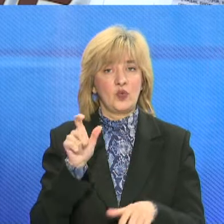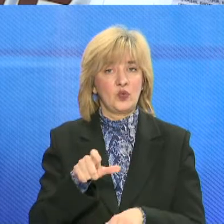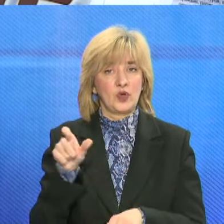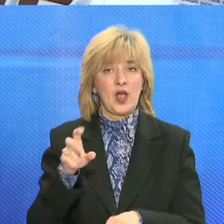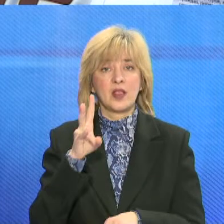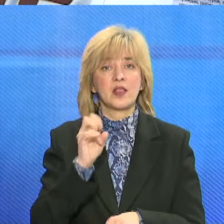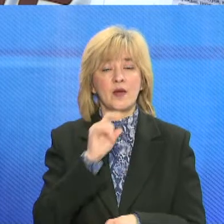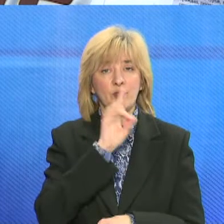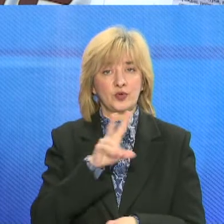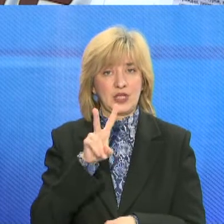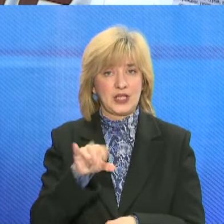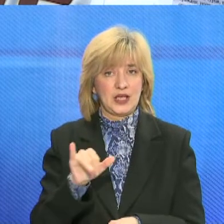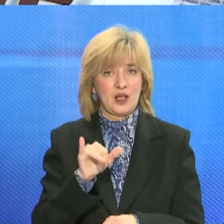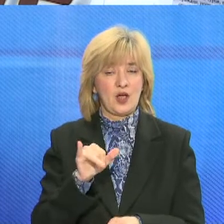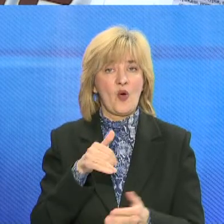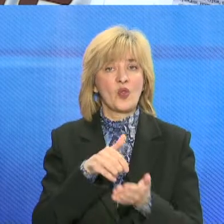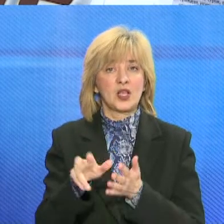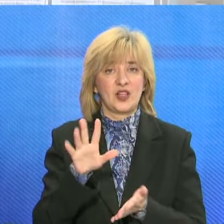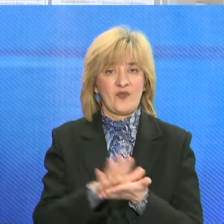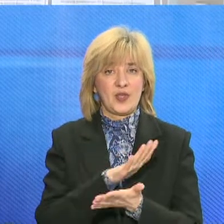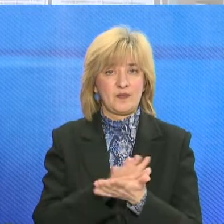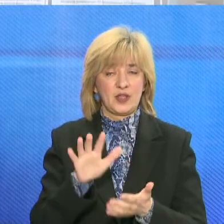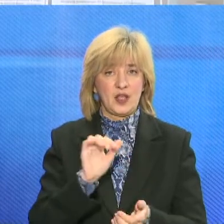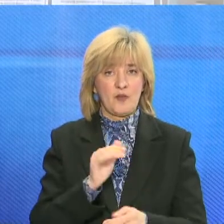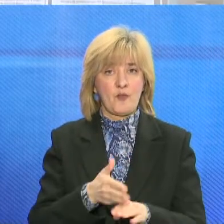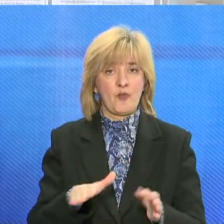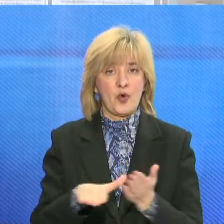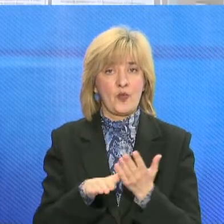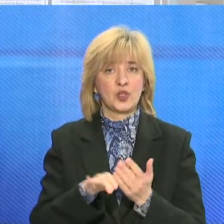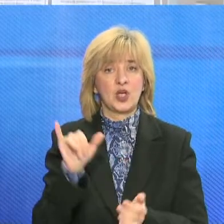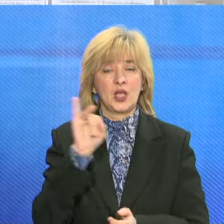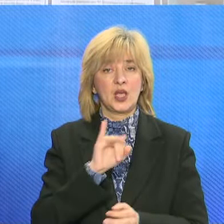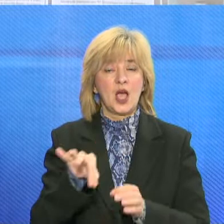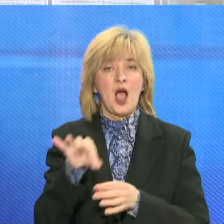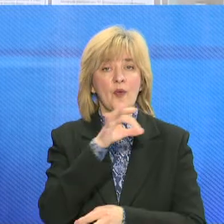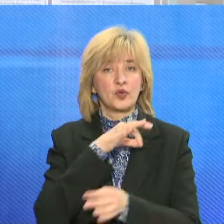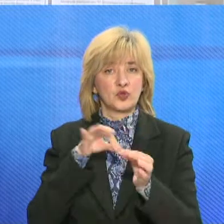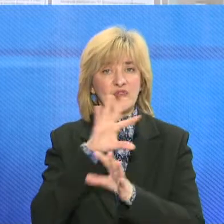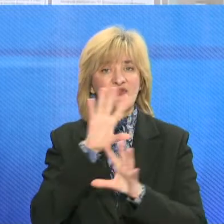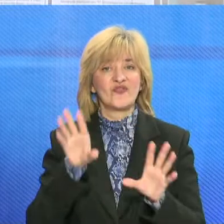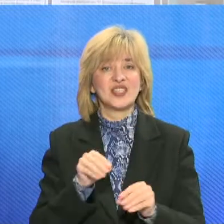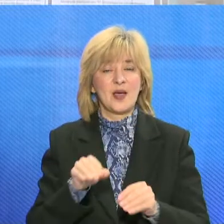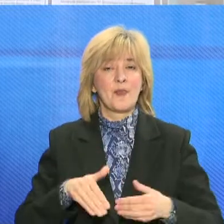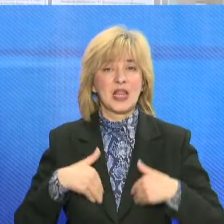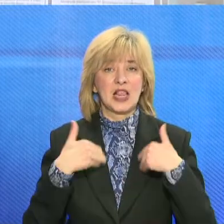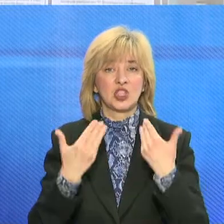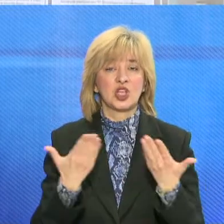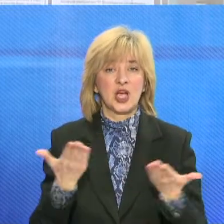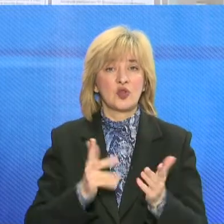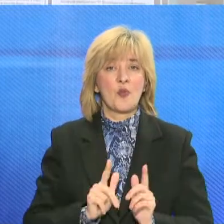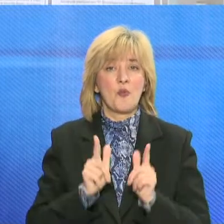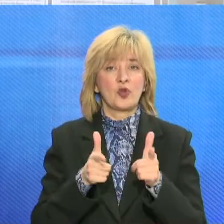Мы услышали эти сомнения и, обсудив все предложения, которые поступили вот буквально за месяц, до 20 января,